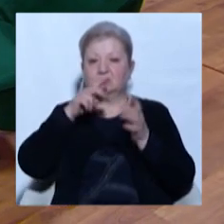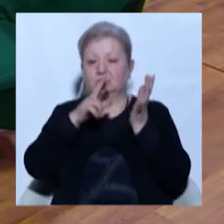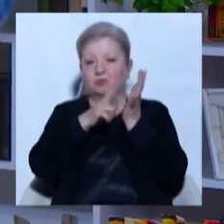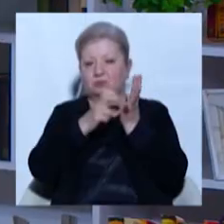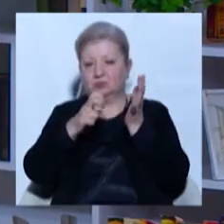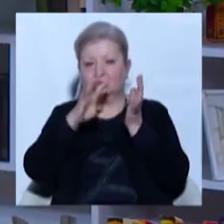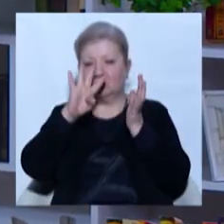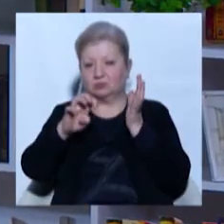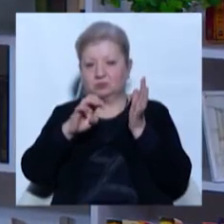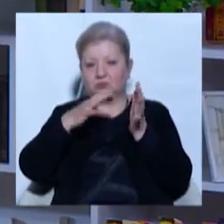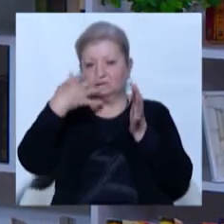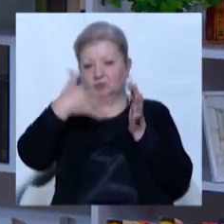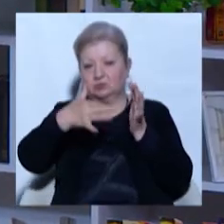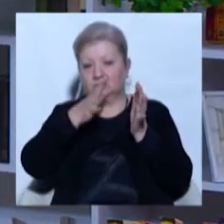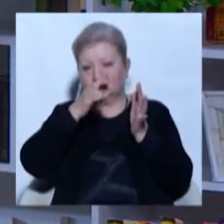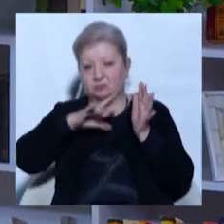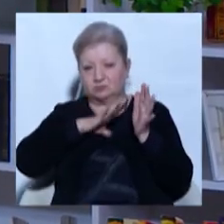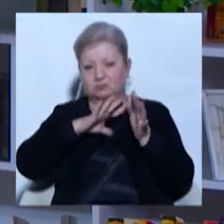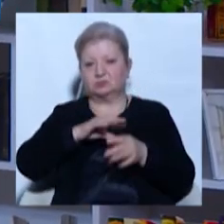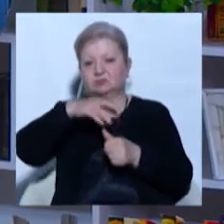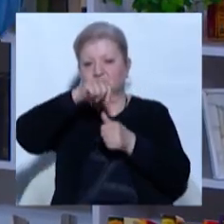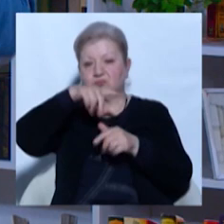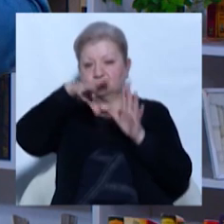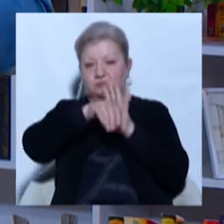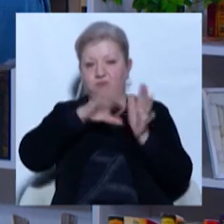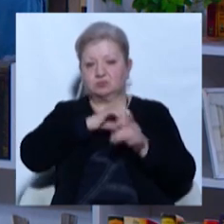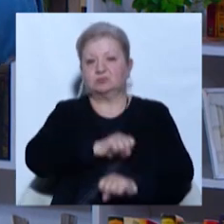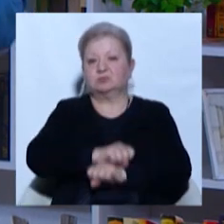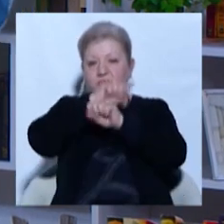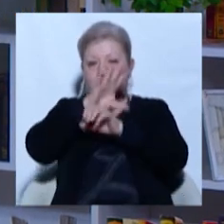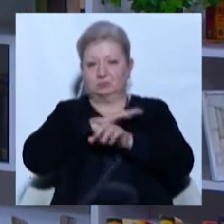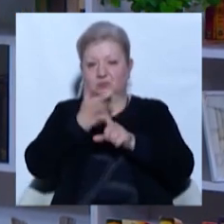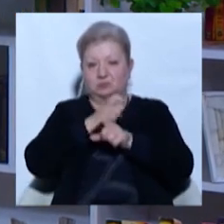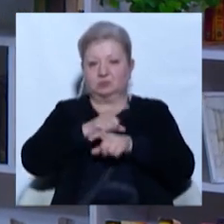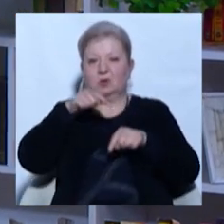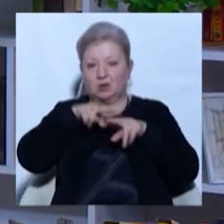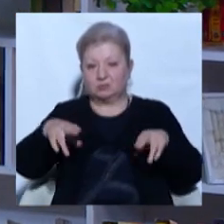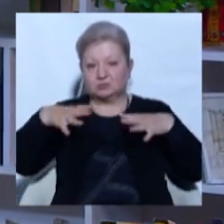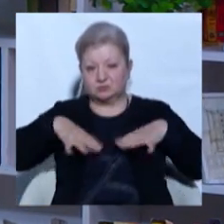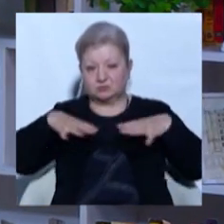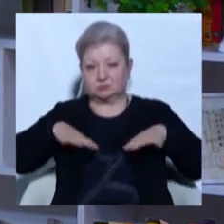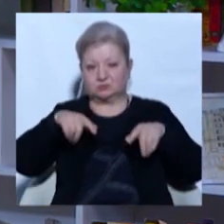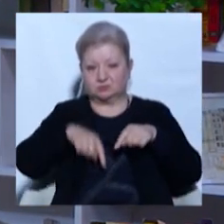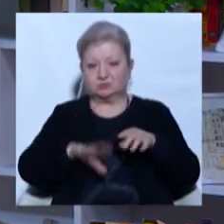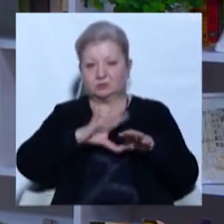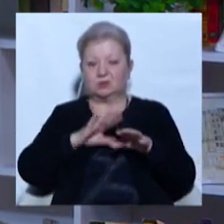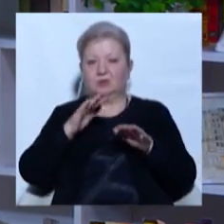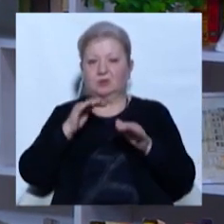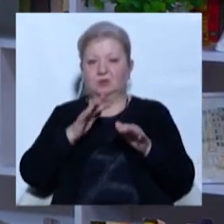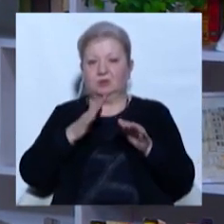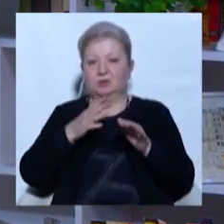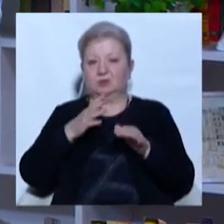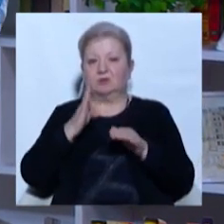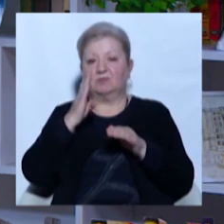სომხეთში. ამ დროისათვის საქართველოში საკმაოდ არასახარბიელო ვითარებაა. მცირეწლოვანი მეფე